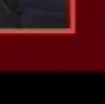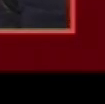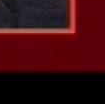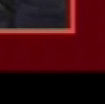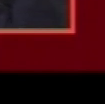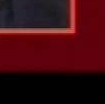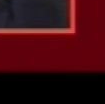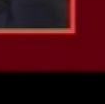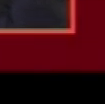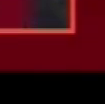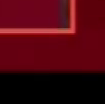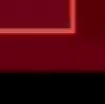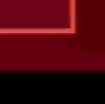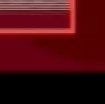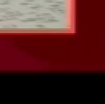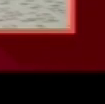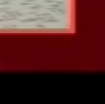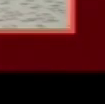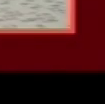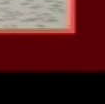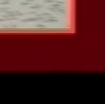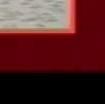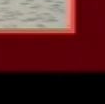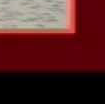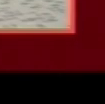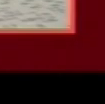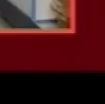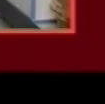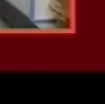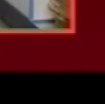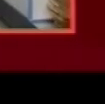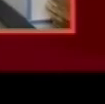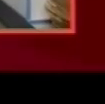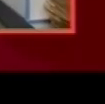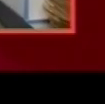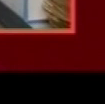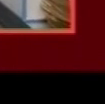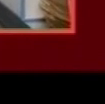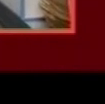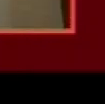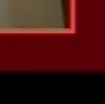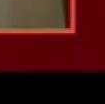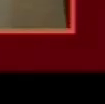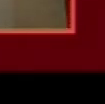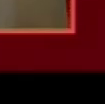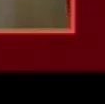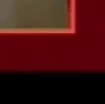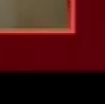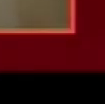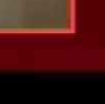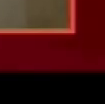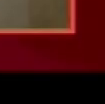яка відбулася в Тернополі. Нове приміщення обласного архіву сьогодні відкрили у Тернополі. Розпочали будувати його